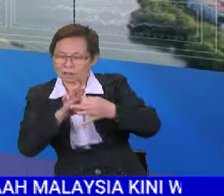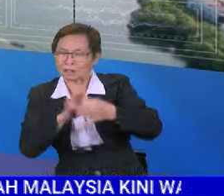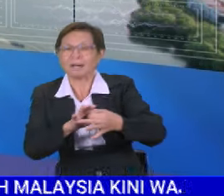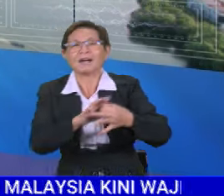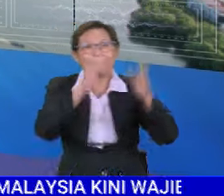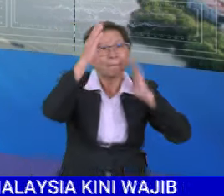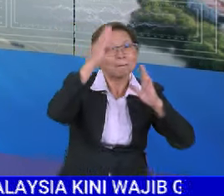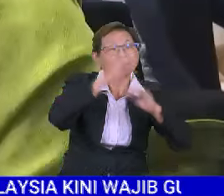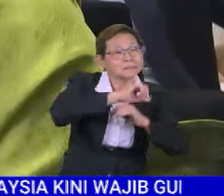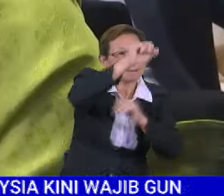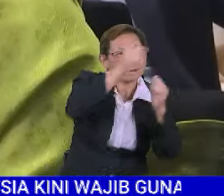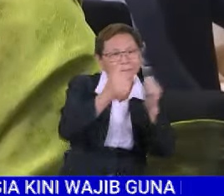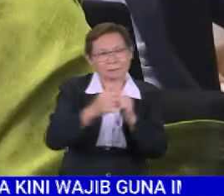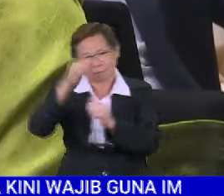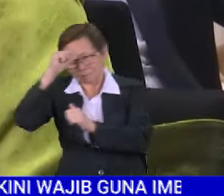pihak